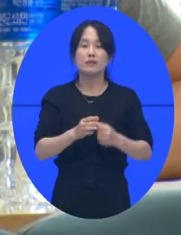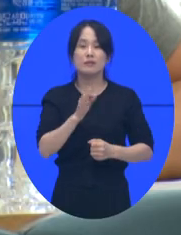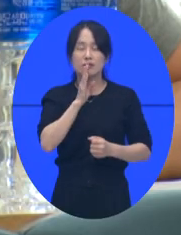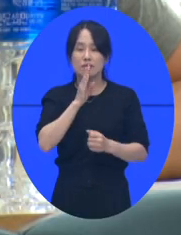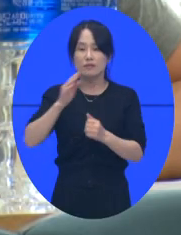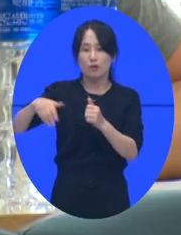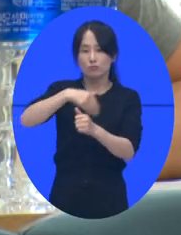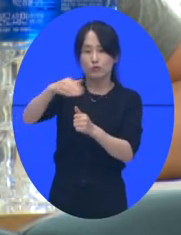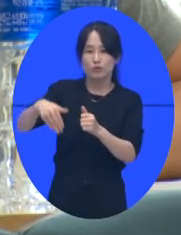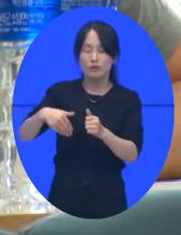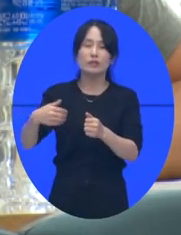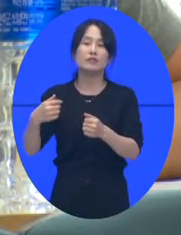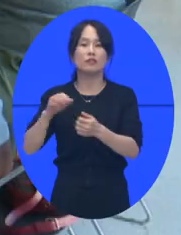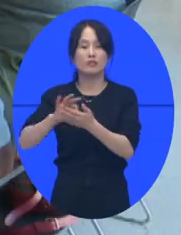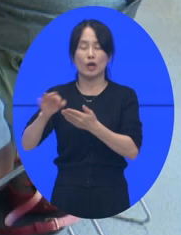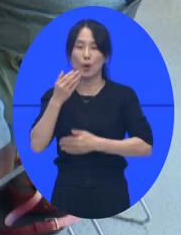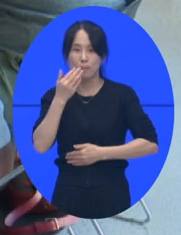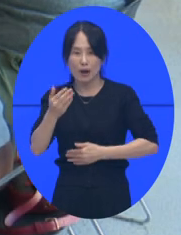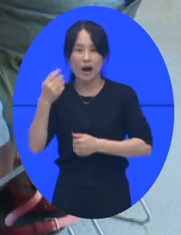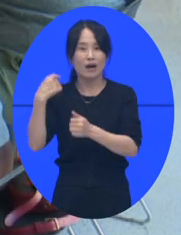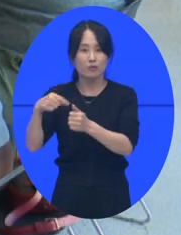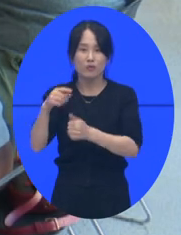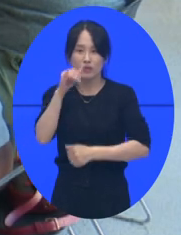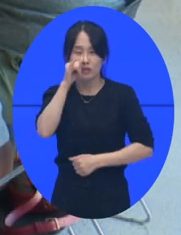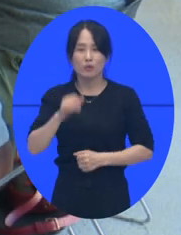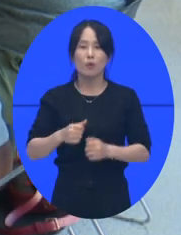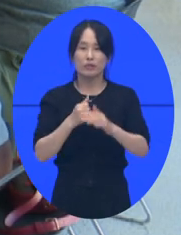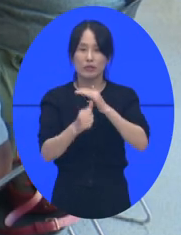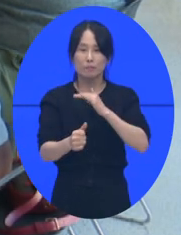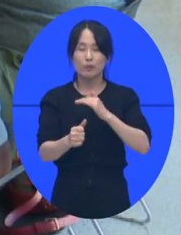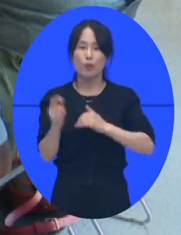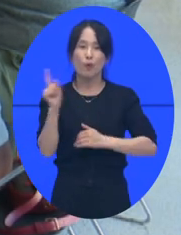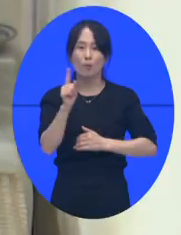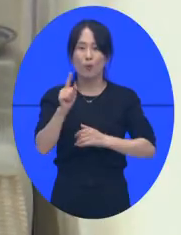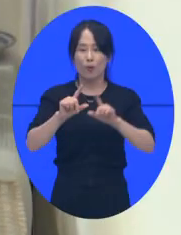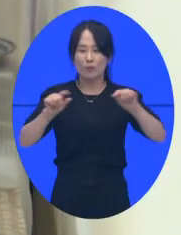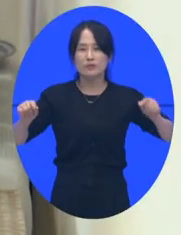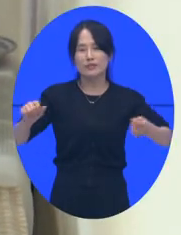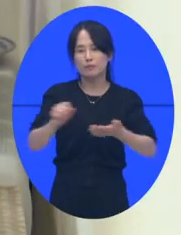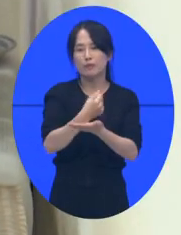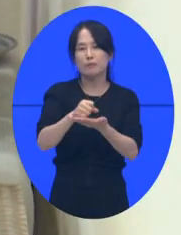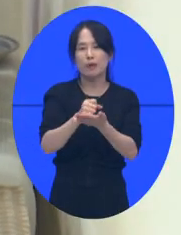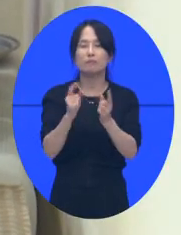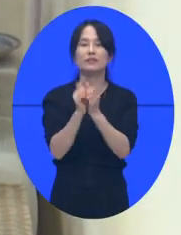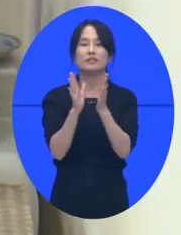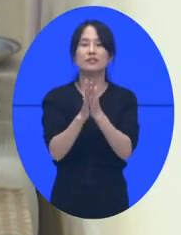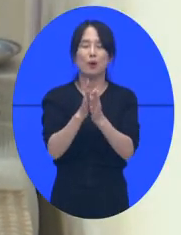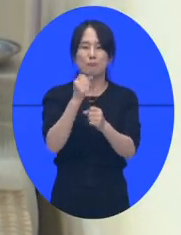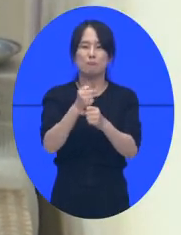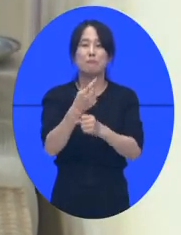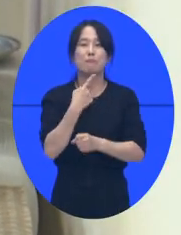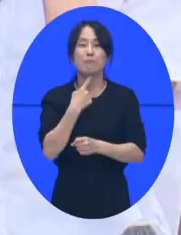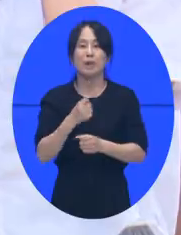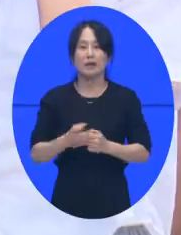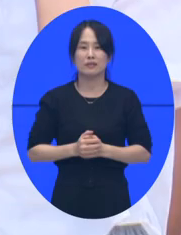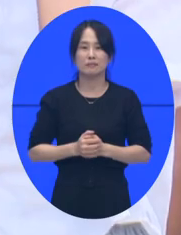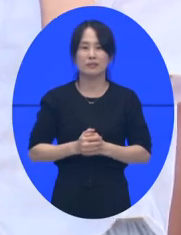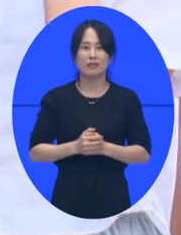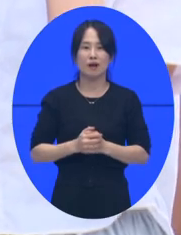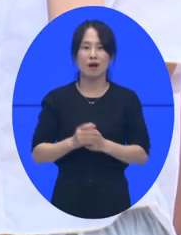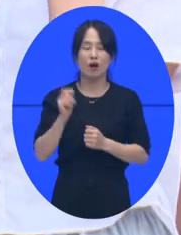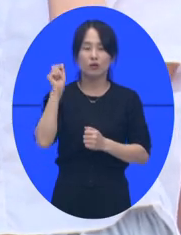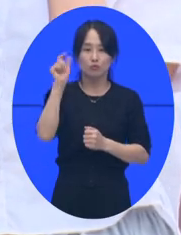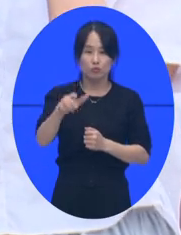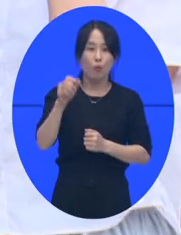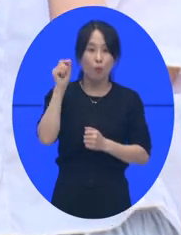한국어 표현을 익혔습니다. 이어서 한국의 대표적인 음식인 비빔밥을 직접 만들어보는 한식 조리 체험, 투어